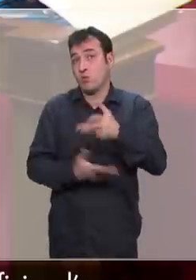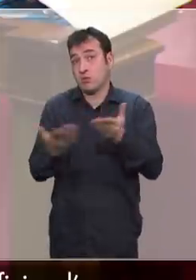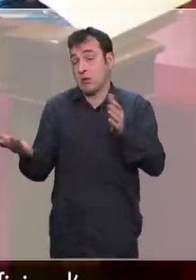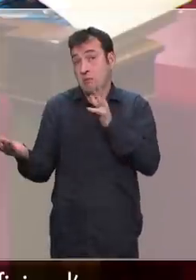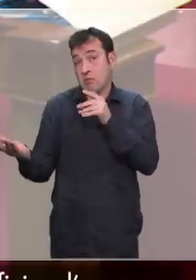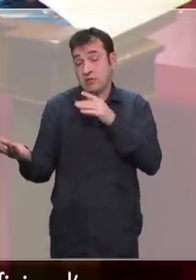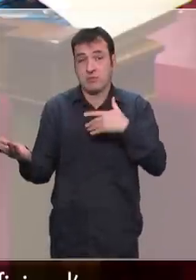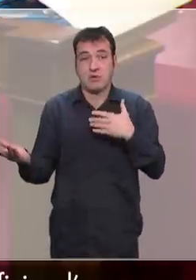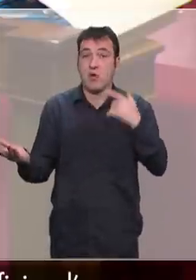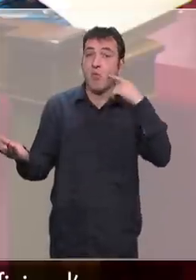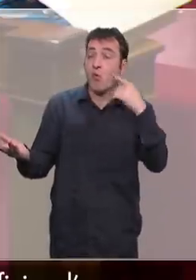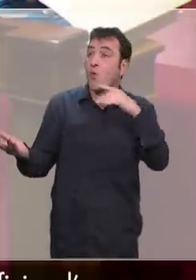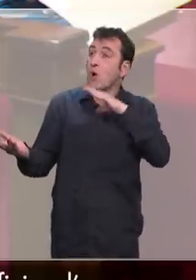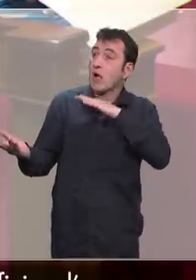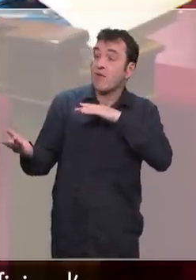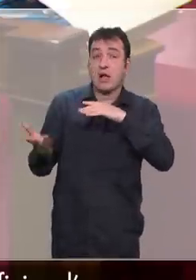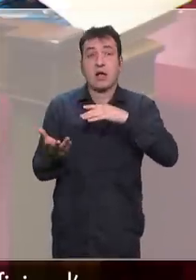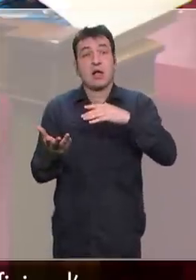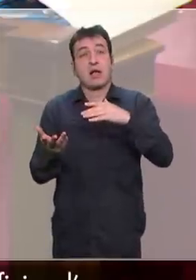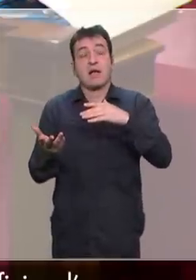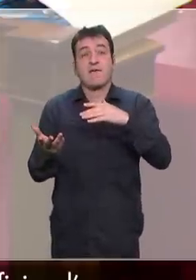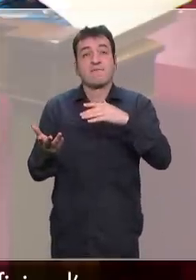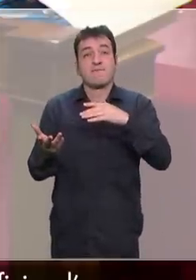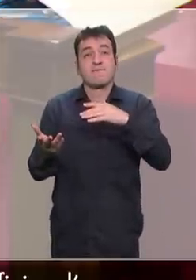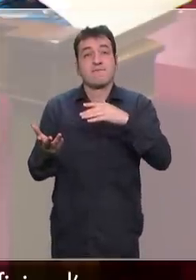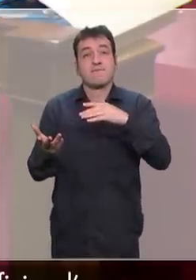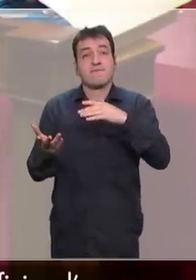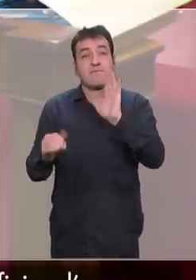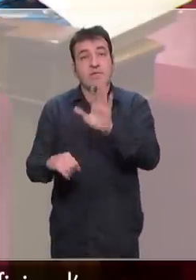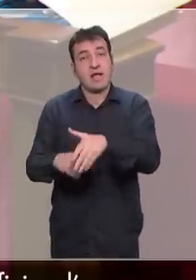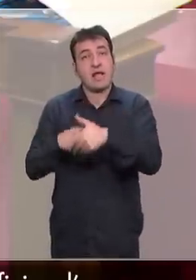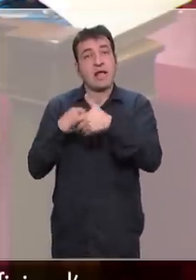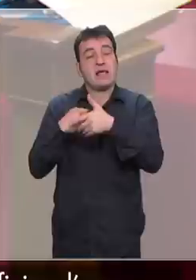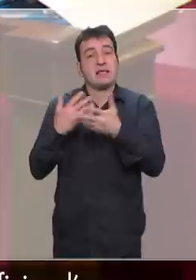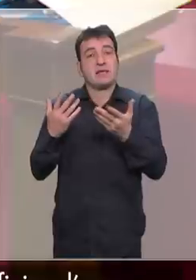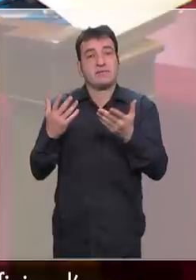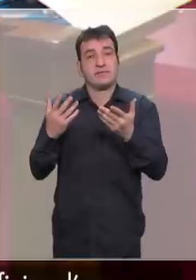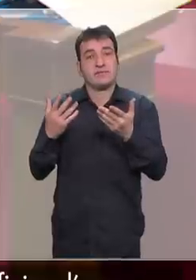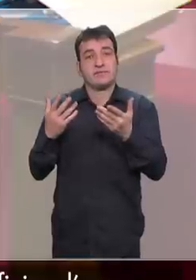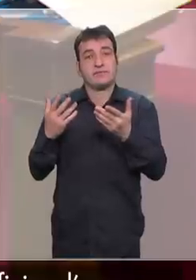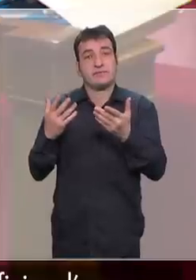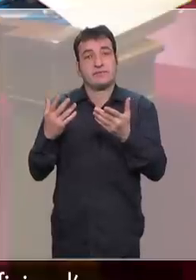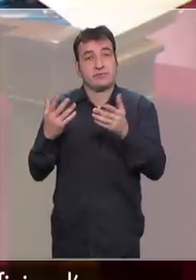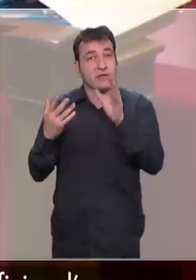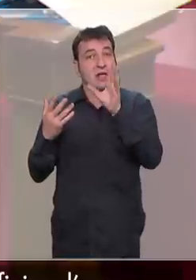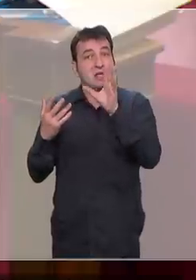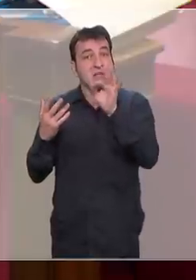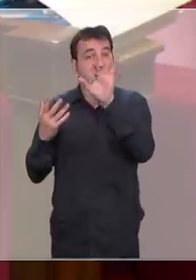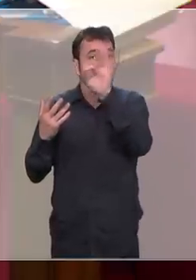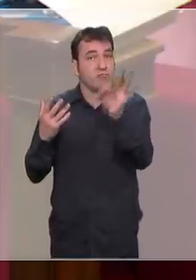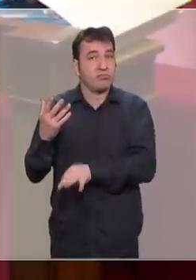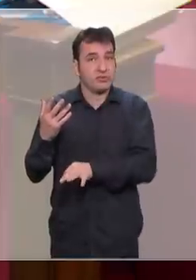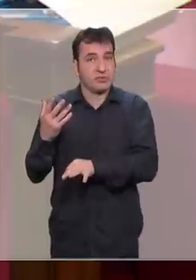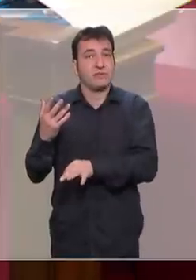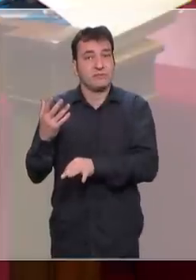pour pouvoir bénéficier d'une prise en charge, mesdames, messieurs les parlementaires, qui se fera à 50% de la